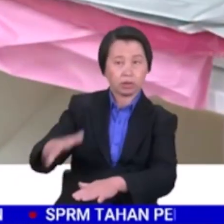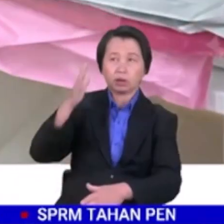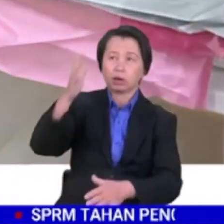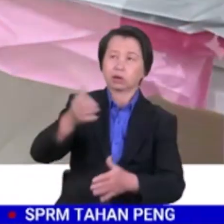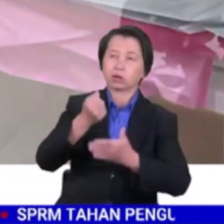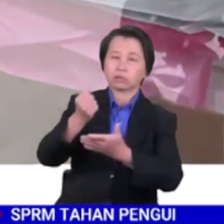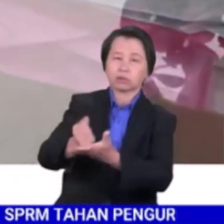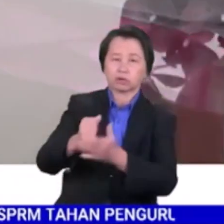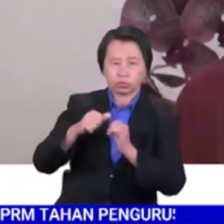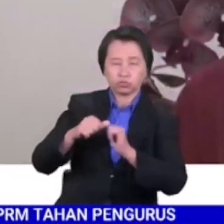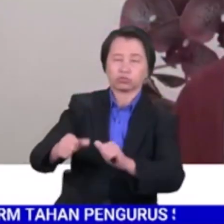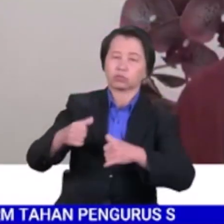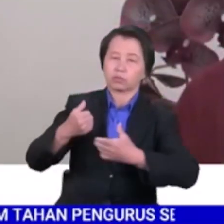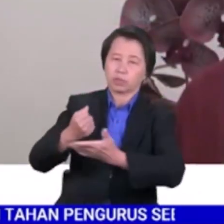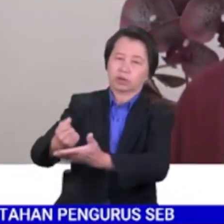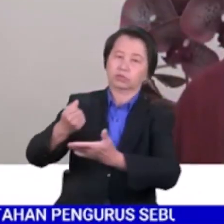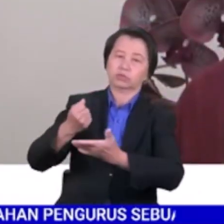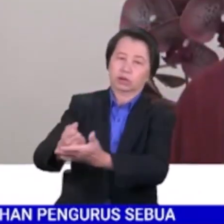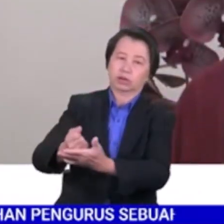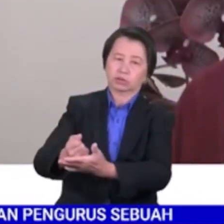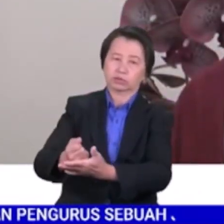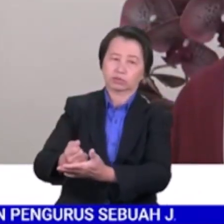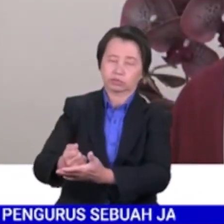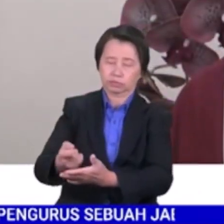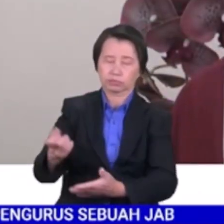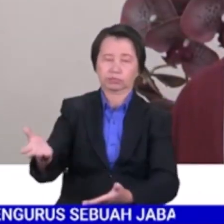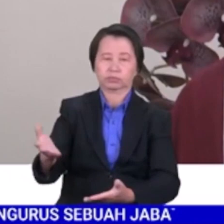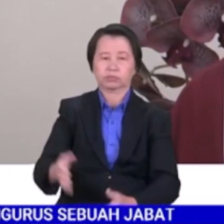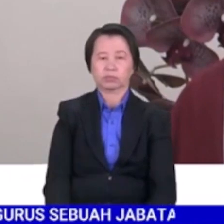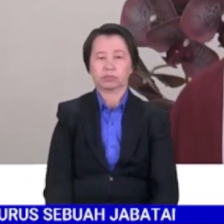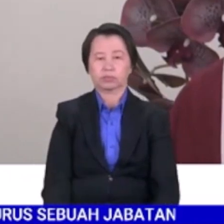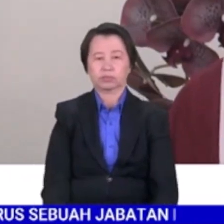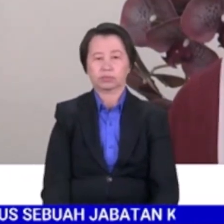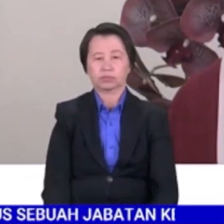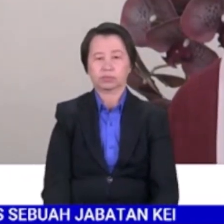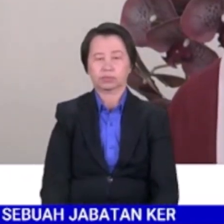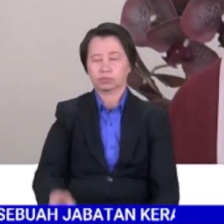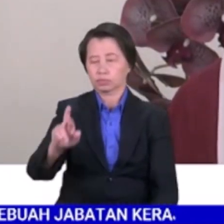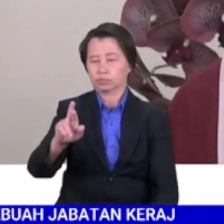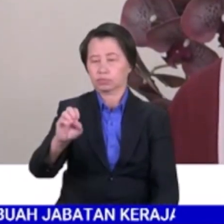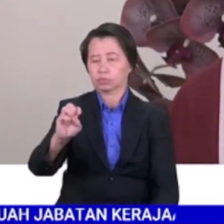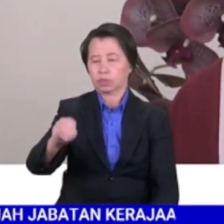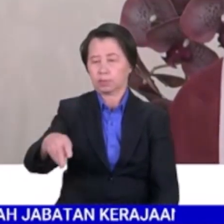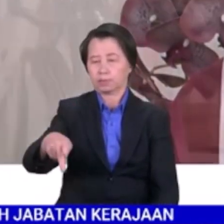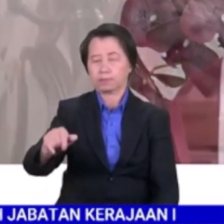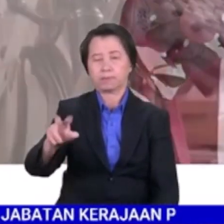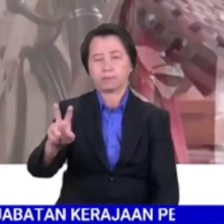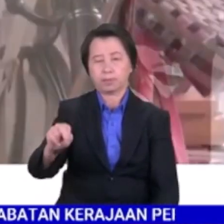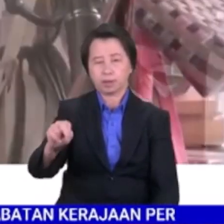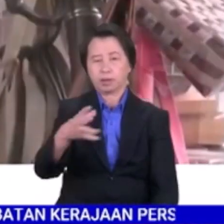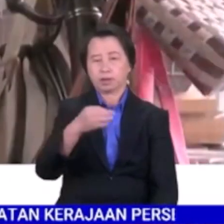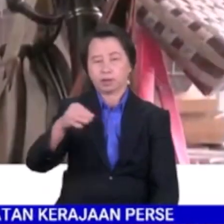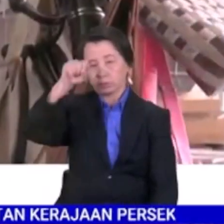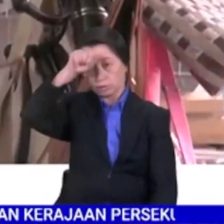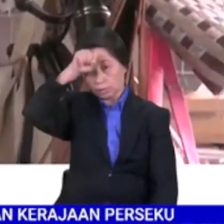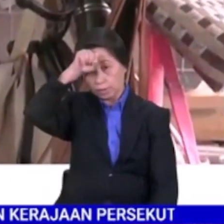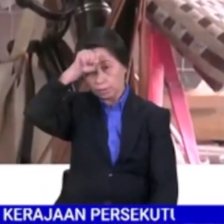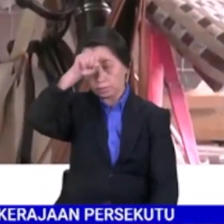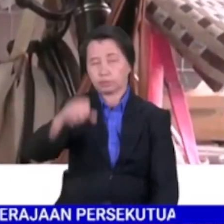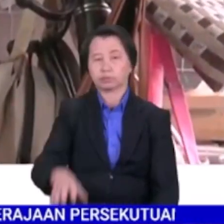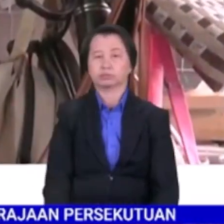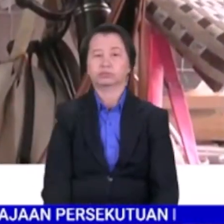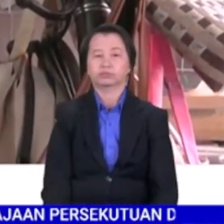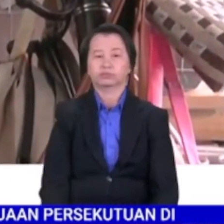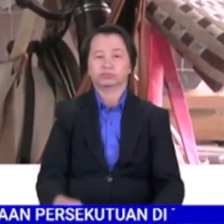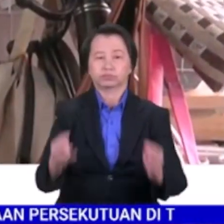kita terus membantu mereka-mereka yang terkesan mangsa-mangsa banjir di daerah Rompin dan di Segamat, insyaAllah. Bukan itu